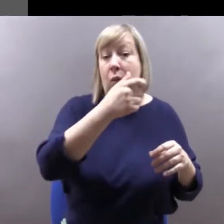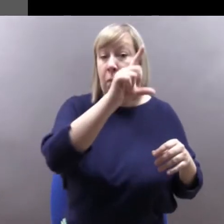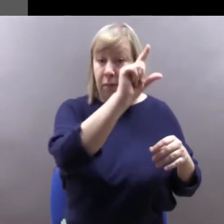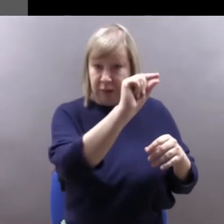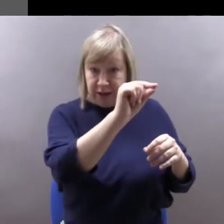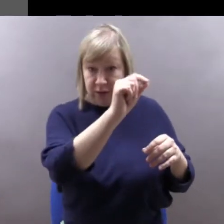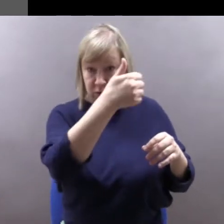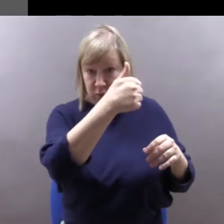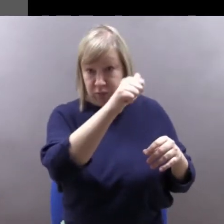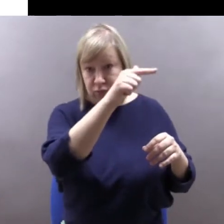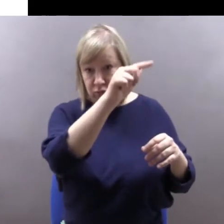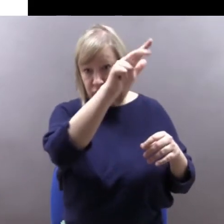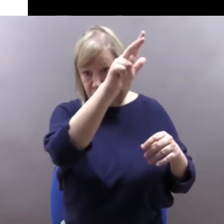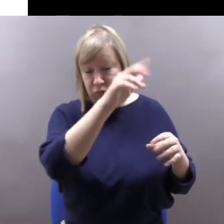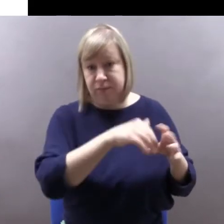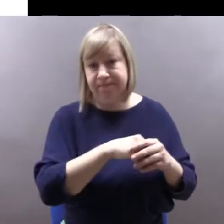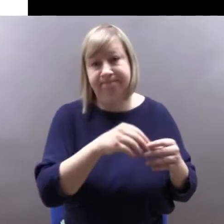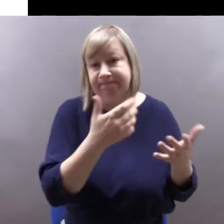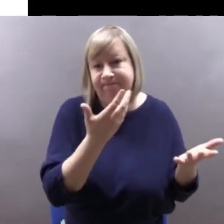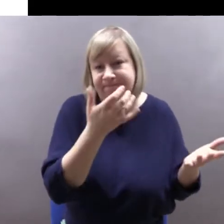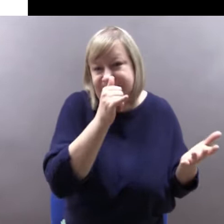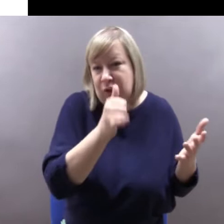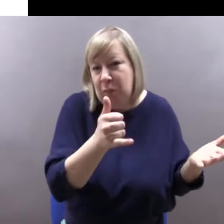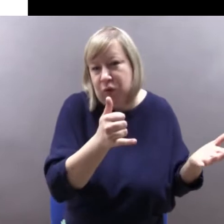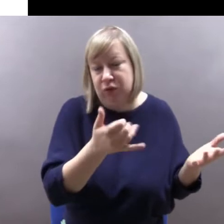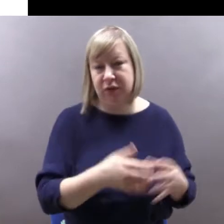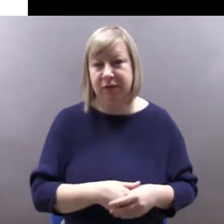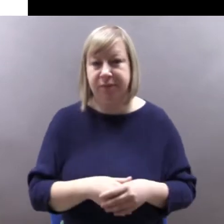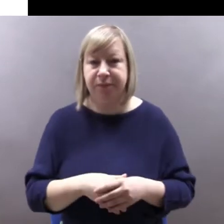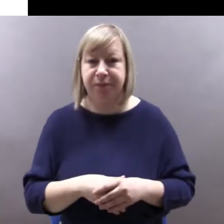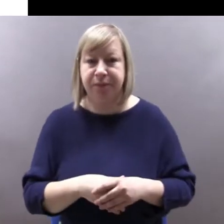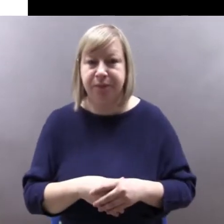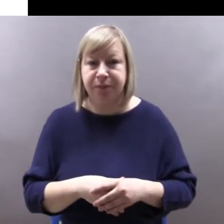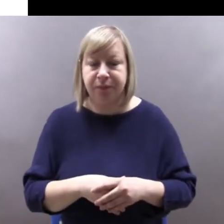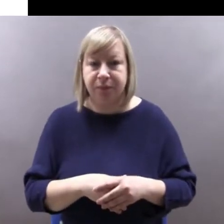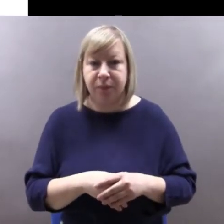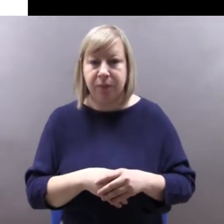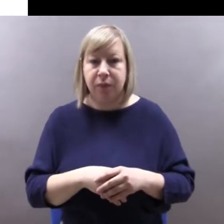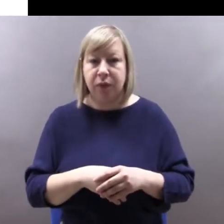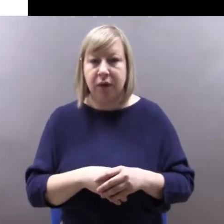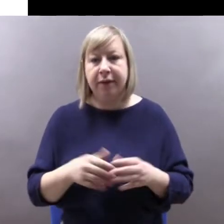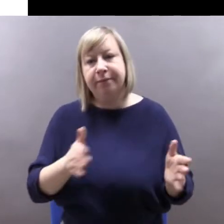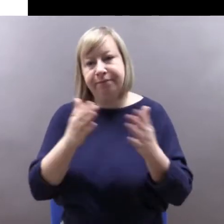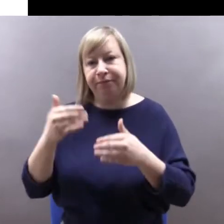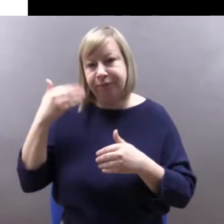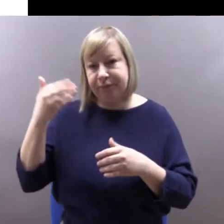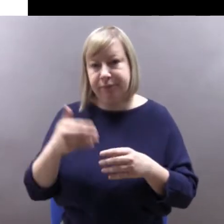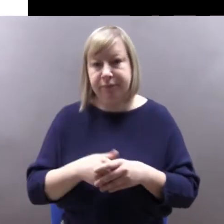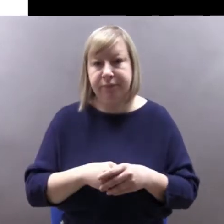będzie widoczna mapa naszego muzeum na poziomie plus 2, to jest drugie piętro.